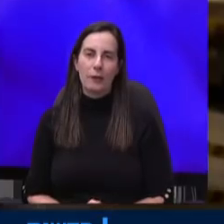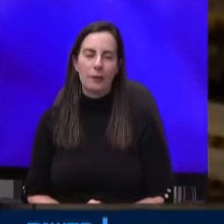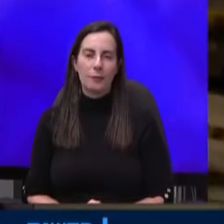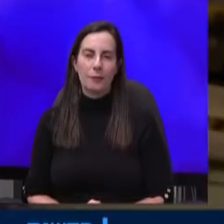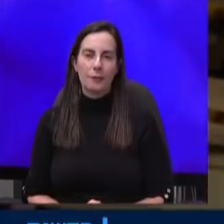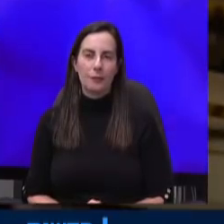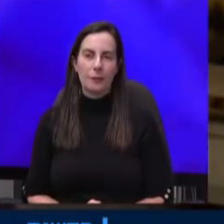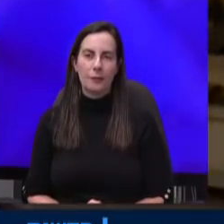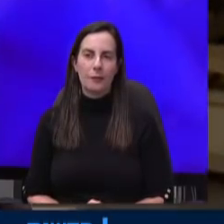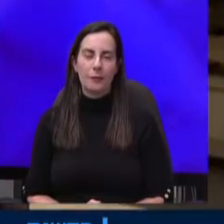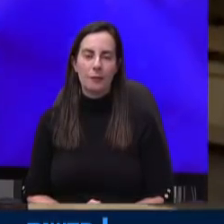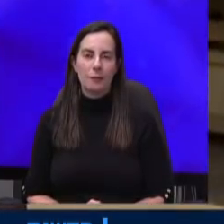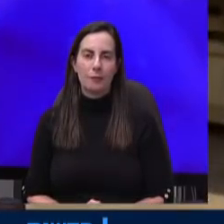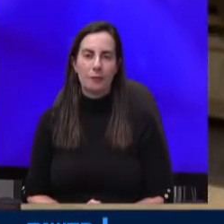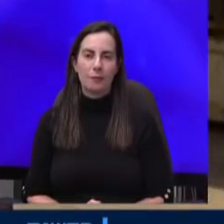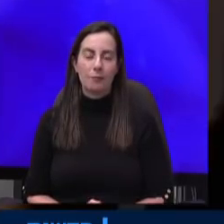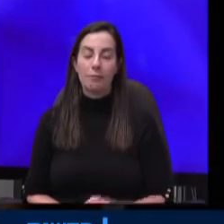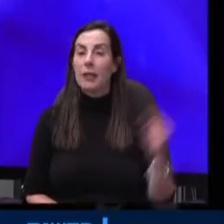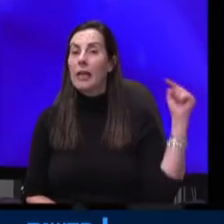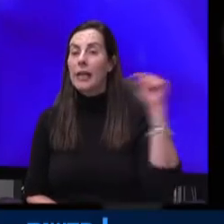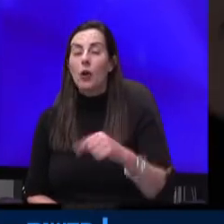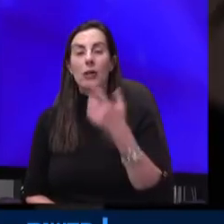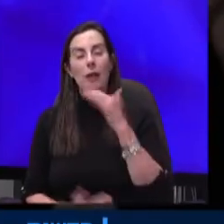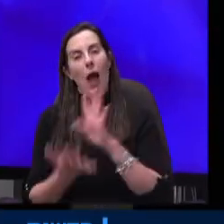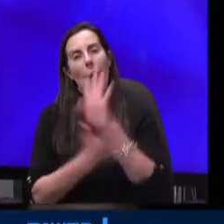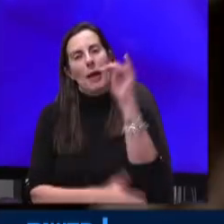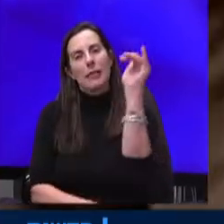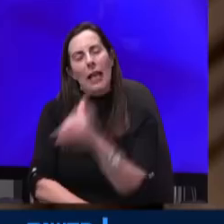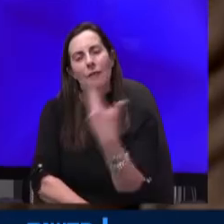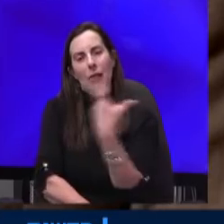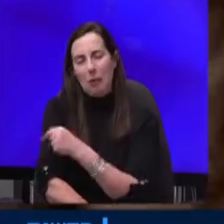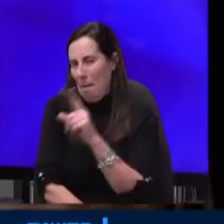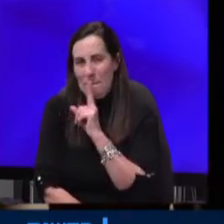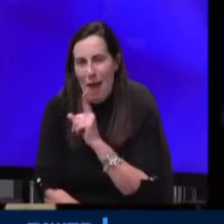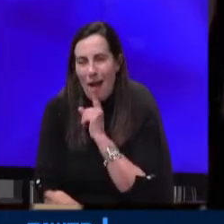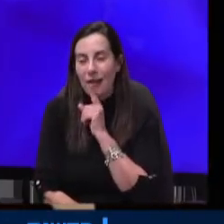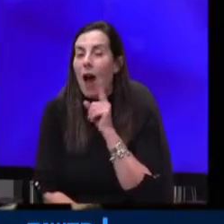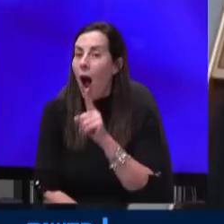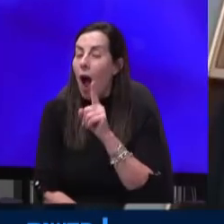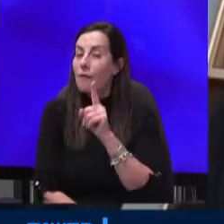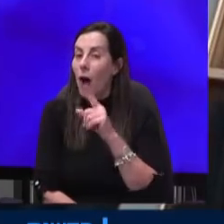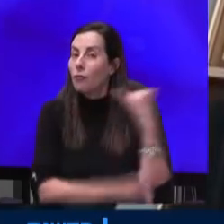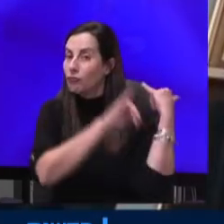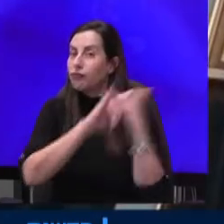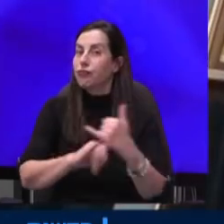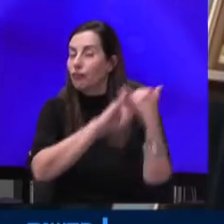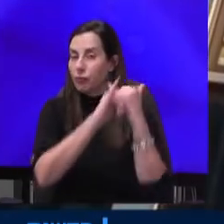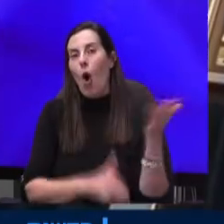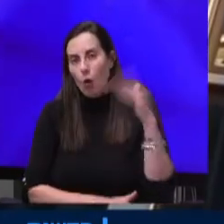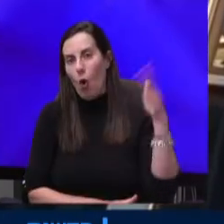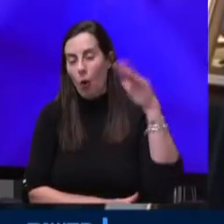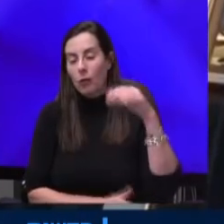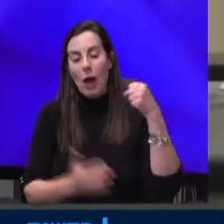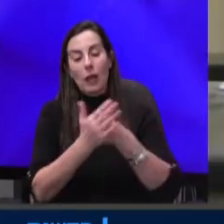בסך הכל נחתו הבוקר 14,000 מנות חיסון, כמות קטנה, אך היא תגדל עם משלוחים נוספים שיבואו. עד סוף השבוע כבר צפויים